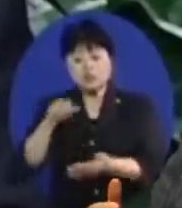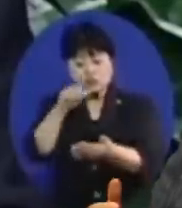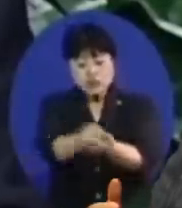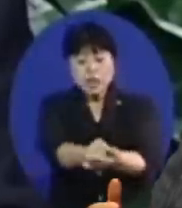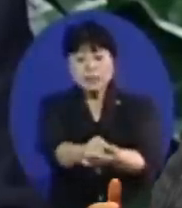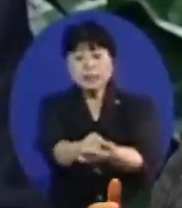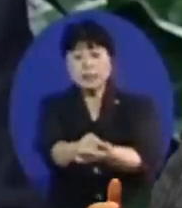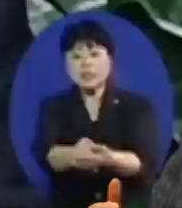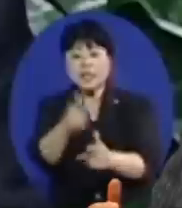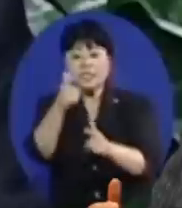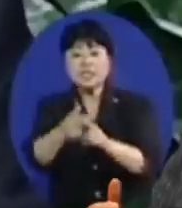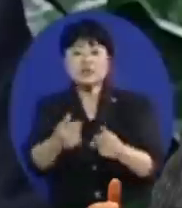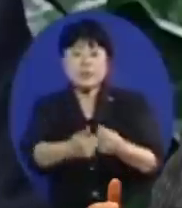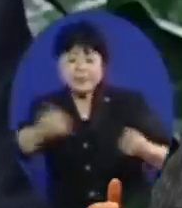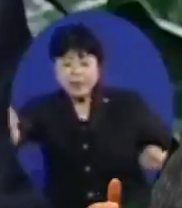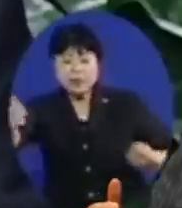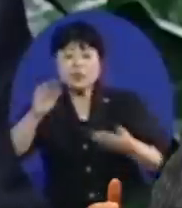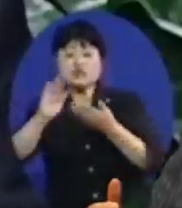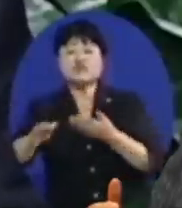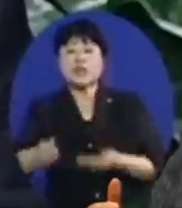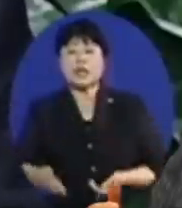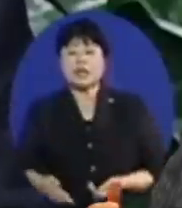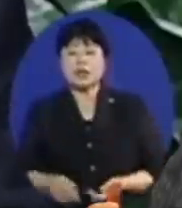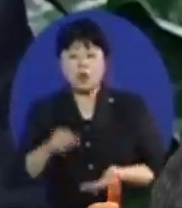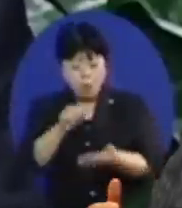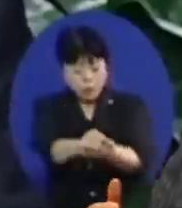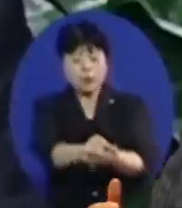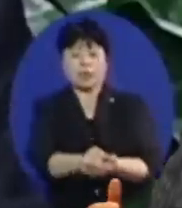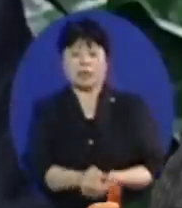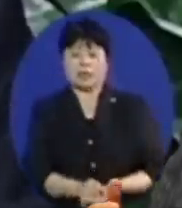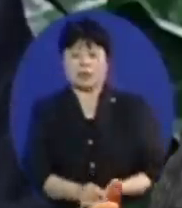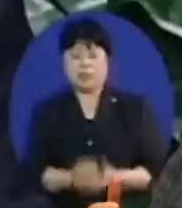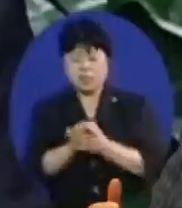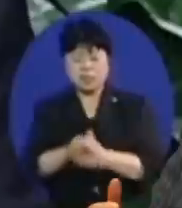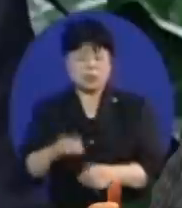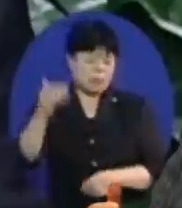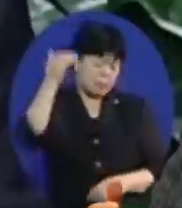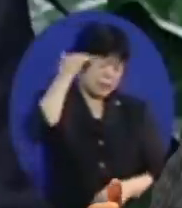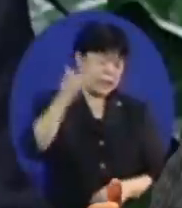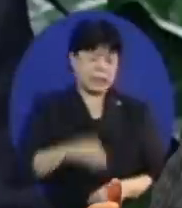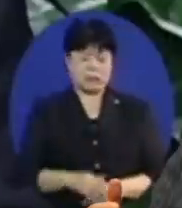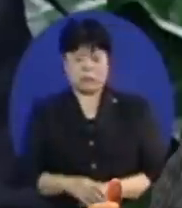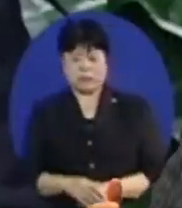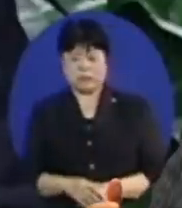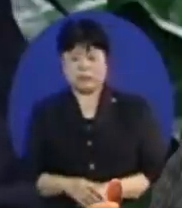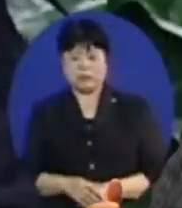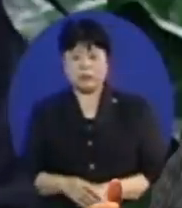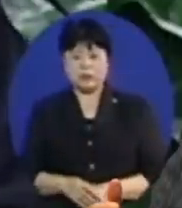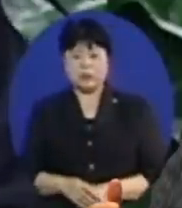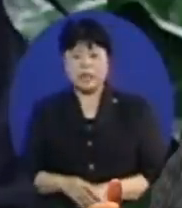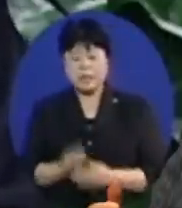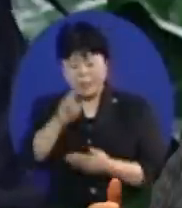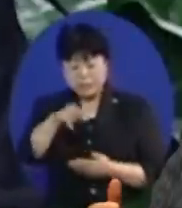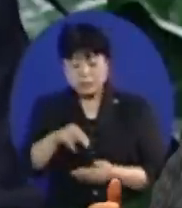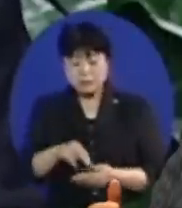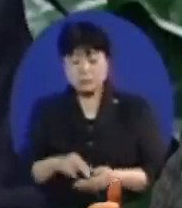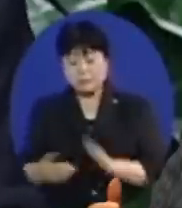언제나 우리를 예수님과 떼놓습니다. 기도 못하게 만들고 성경 못 읽게